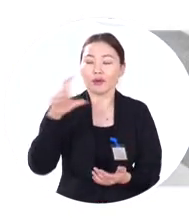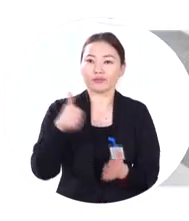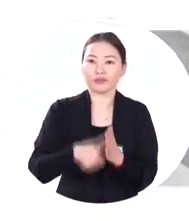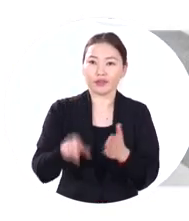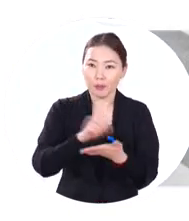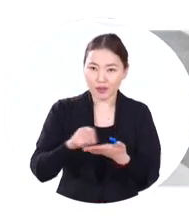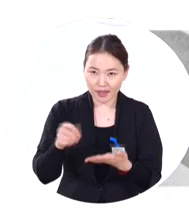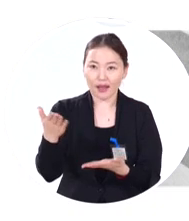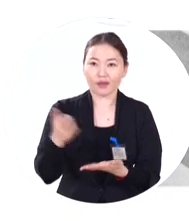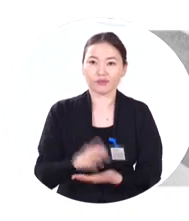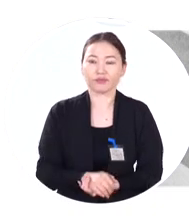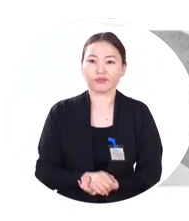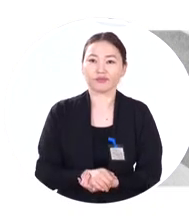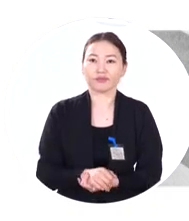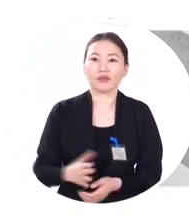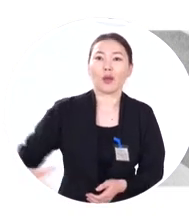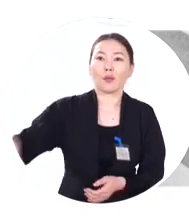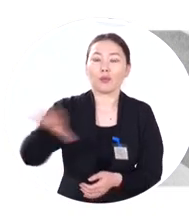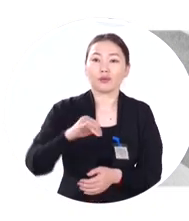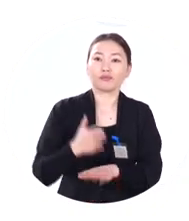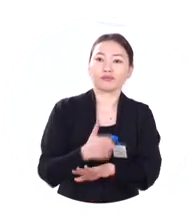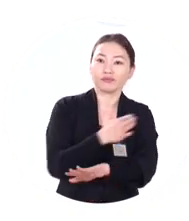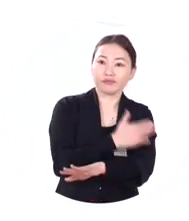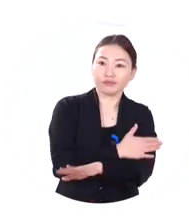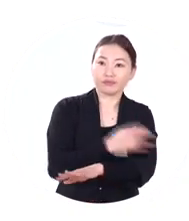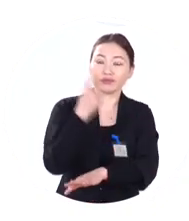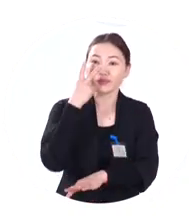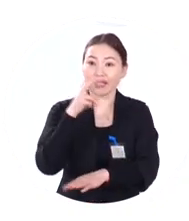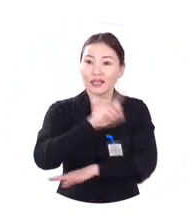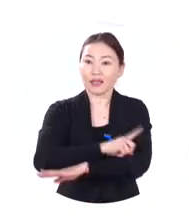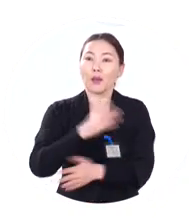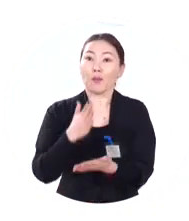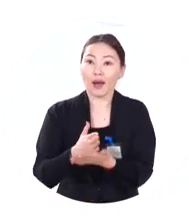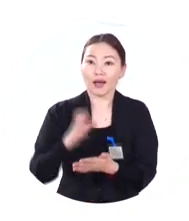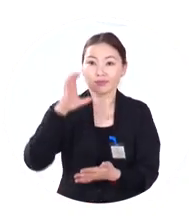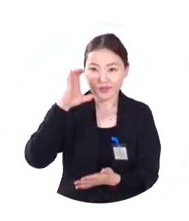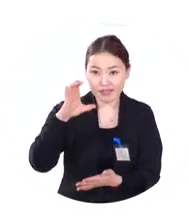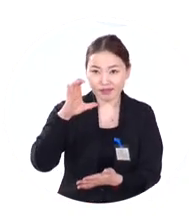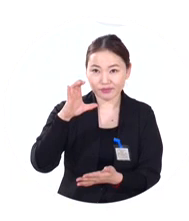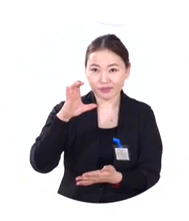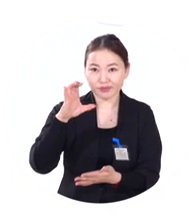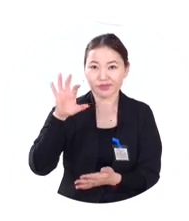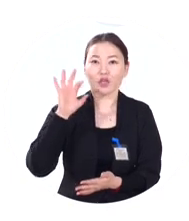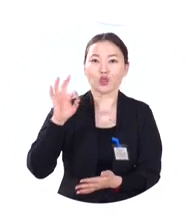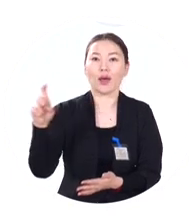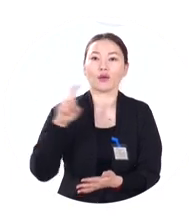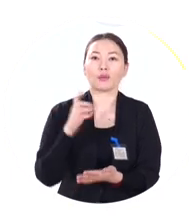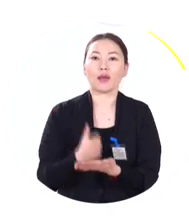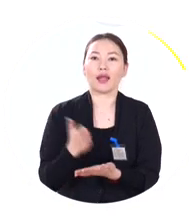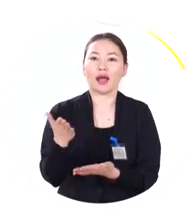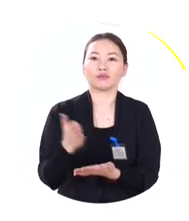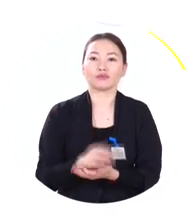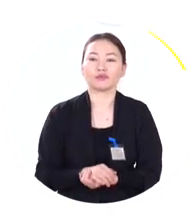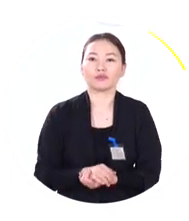ингээд бидний өмнөх үдсэн хичээлээр уялдуулаад C гэсэн хувилбар маань байгаа тийм ээ. За дараагийнхан